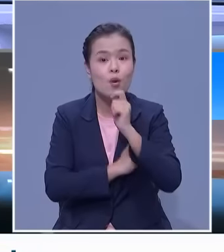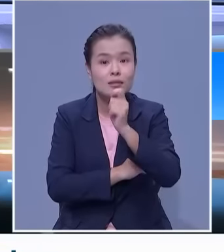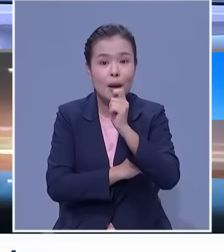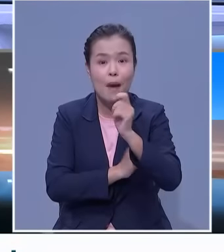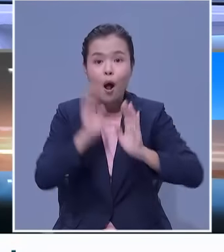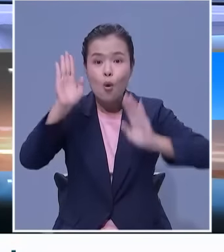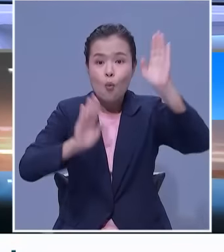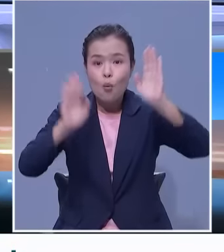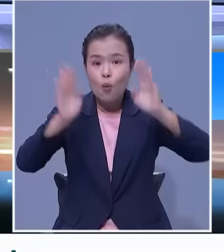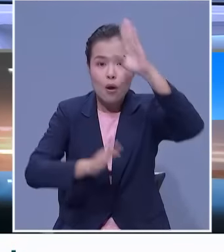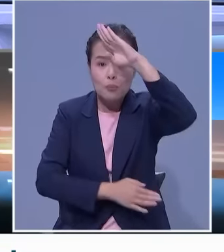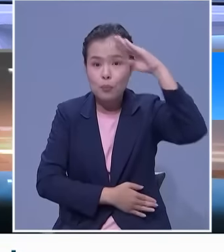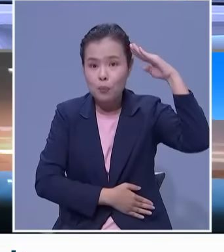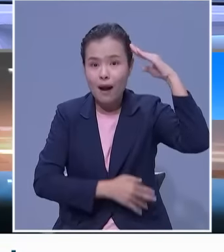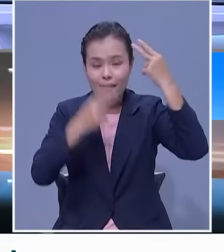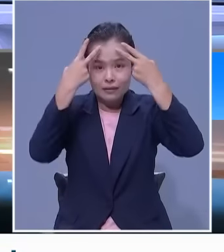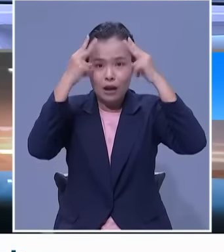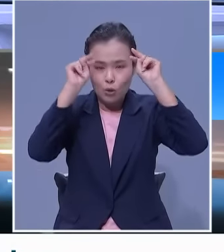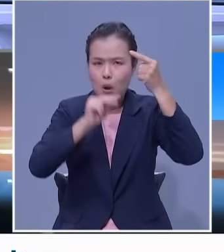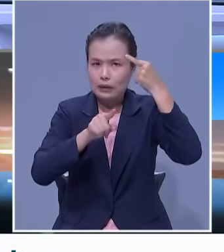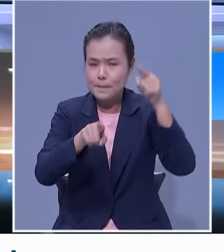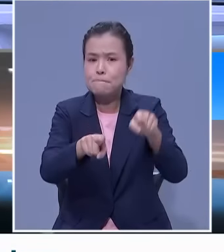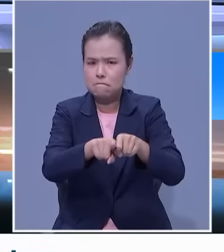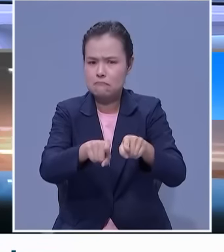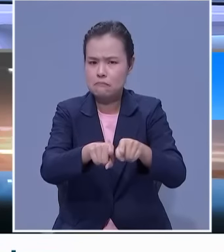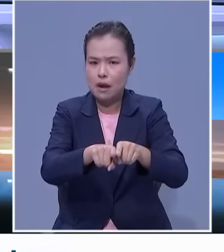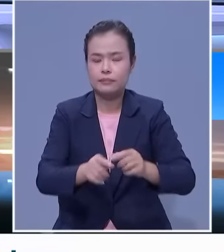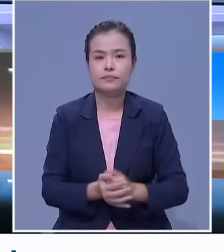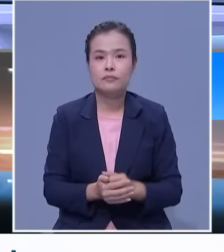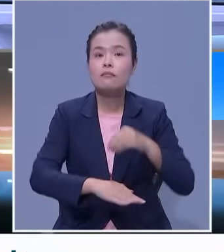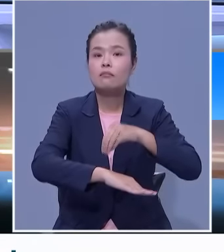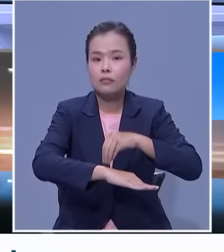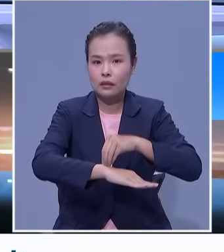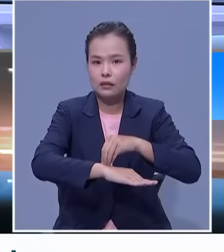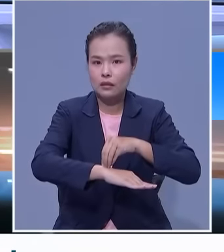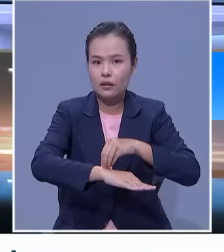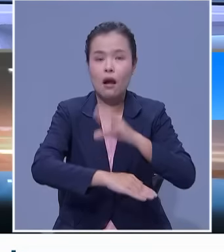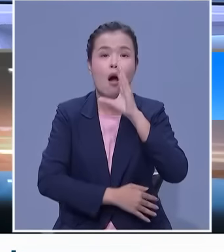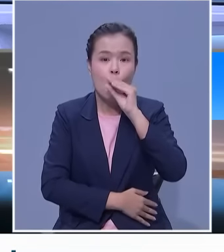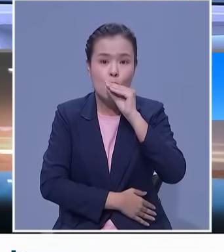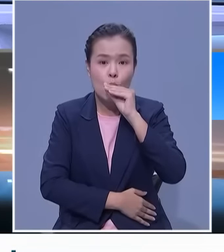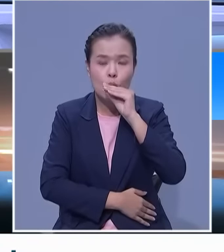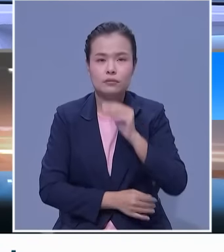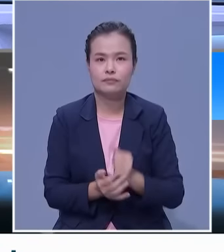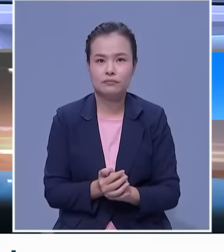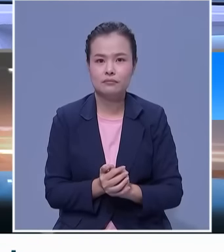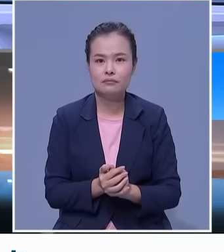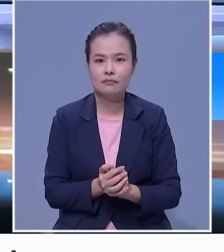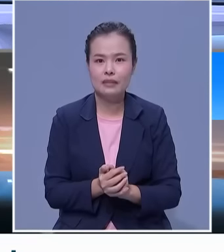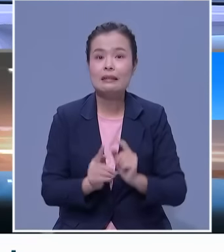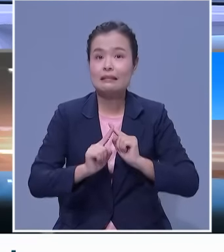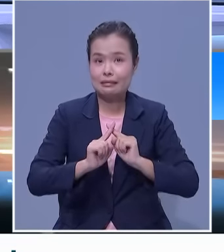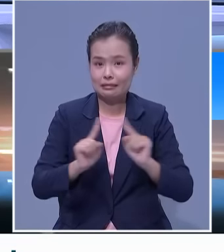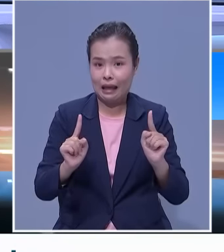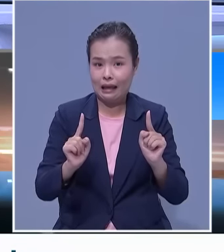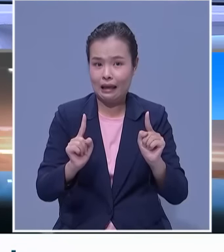มีการโหวตเลือกคุณอุงอิงเป็นนายกรัฐมนตรีอาจารย์ก็มองแบบเดียวกันเลยอาจารย์บอกว่าลุงป้อมเอาข้อเแหละมาพูดแต่ว่าเป็นข้ออ้างที่ใช้